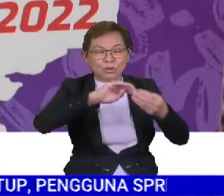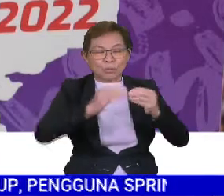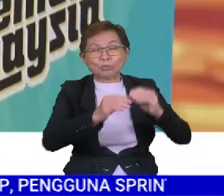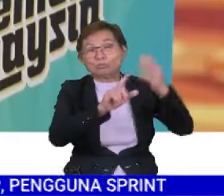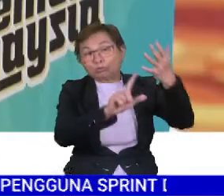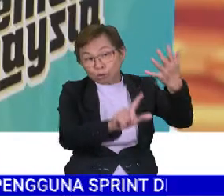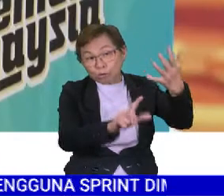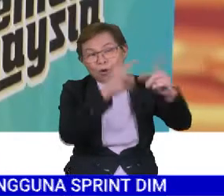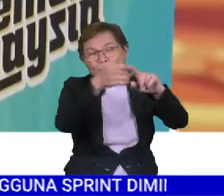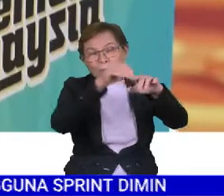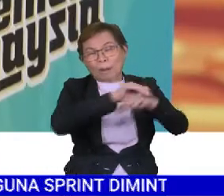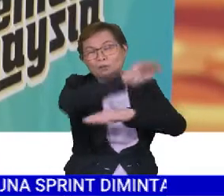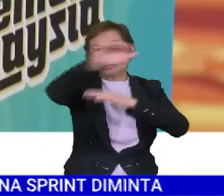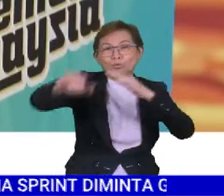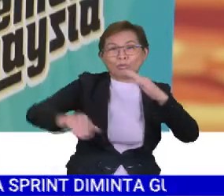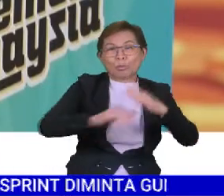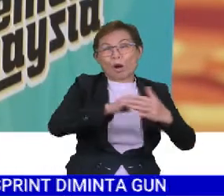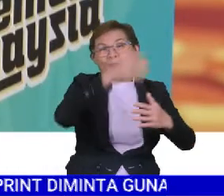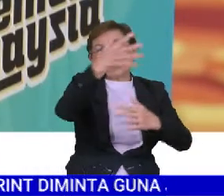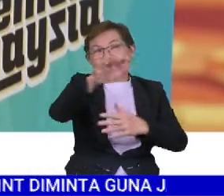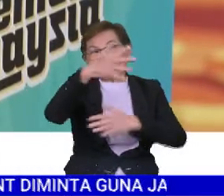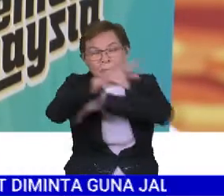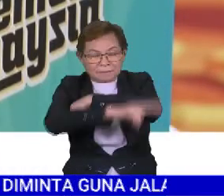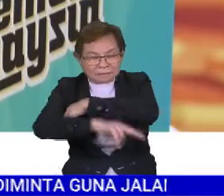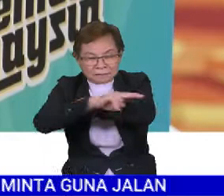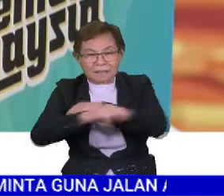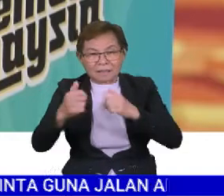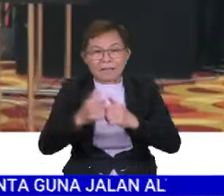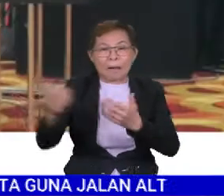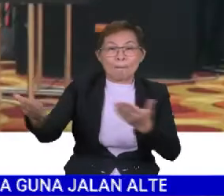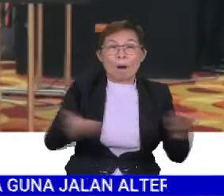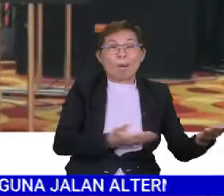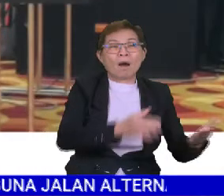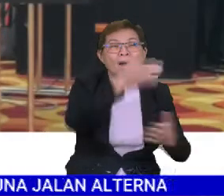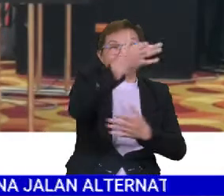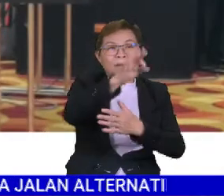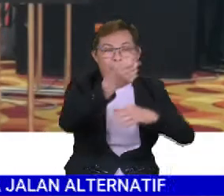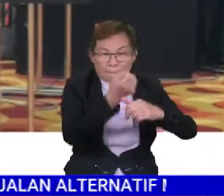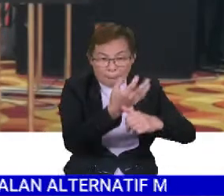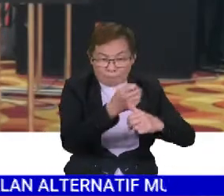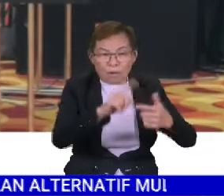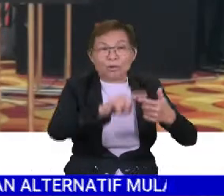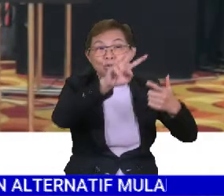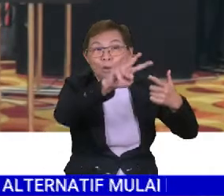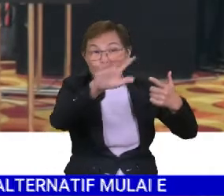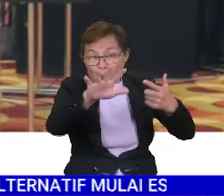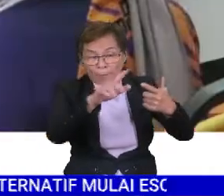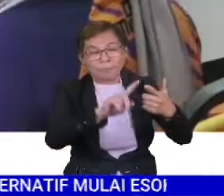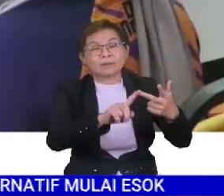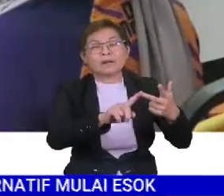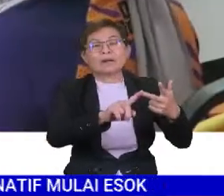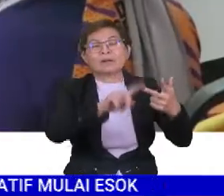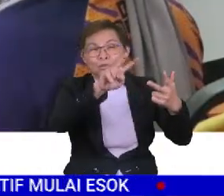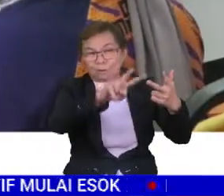ketujuh daripada keseluruhan 15 Negeri dengan membawa pulang 19 emas 25 perak